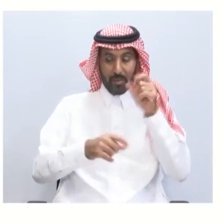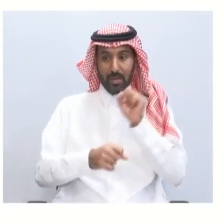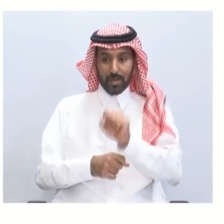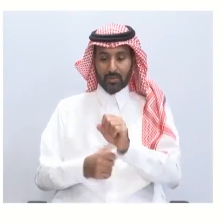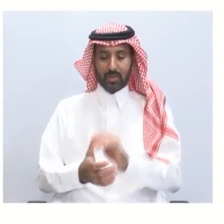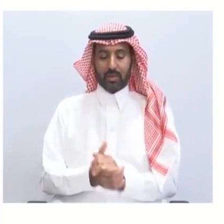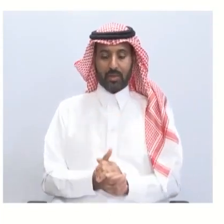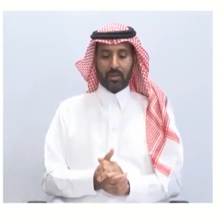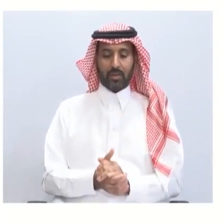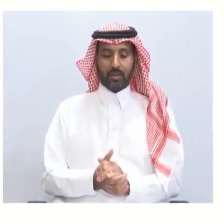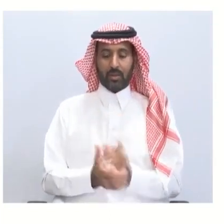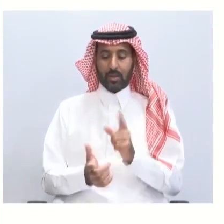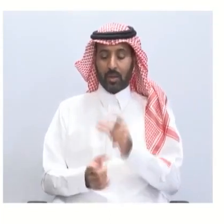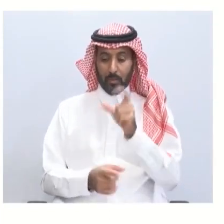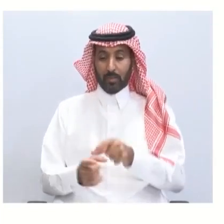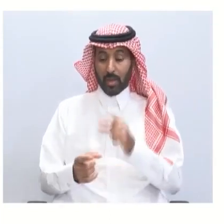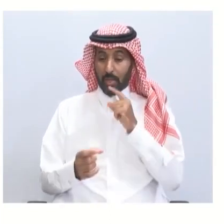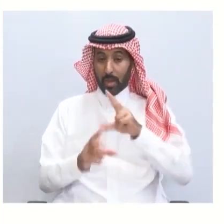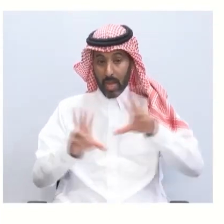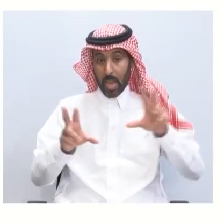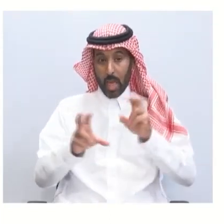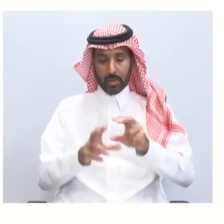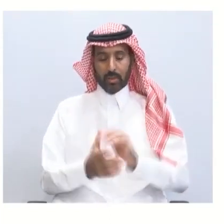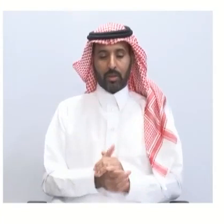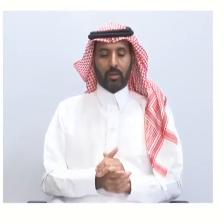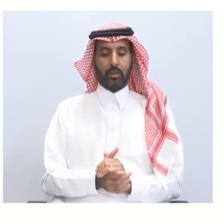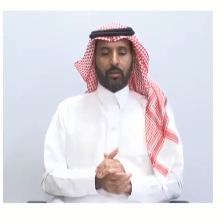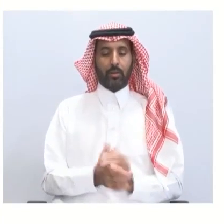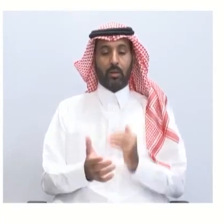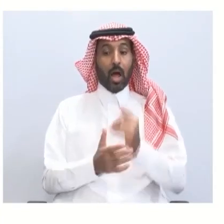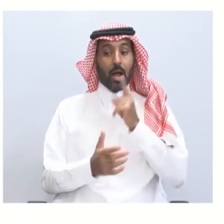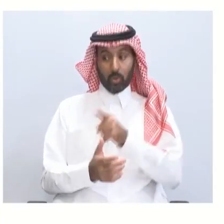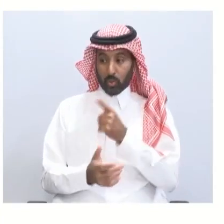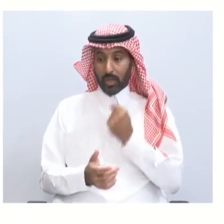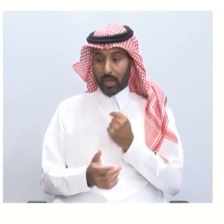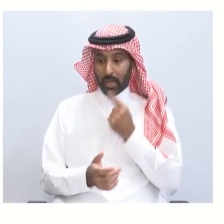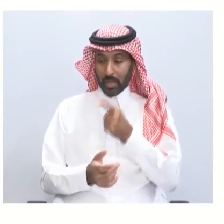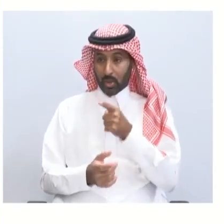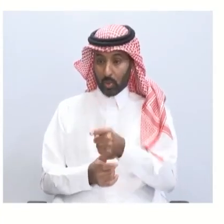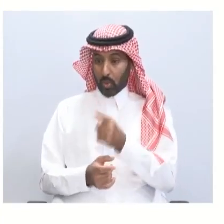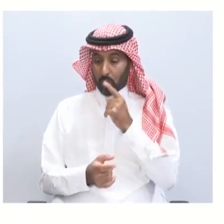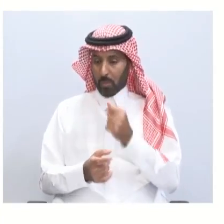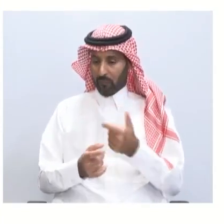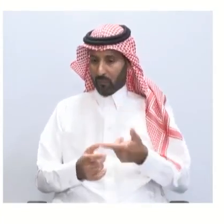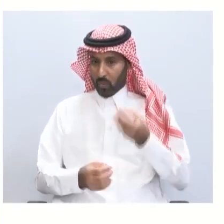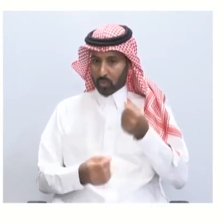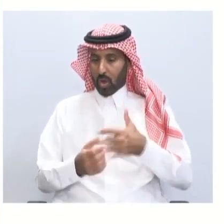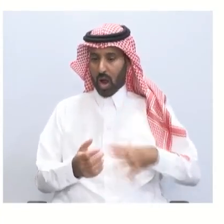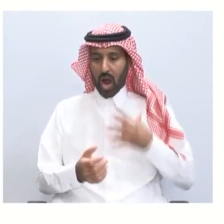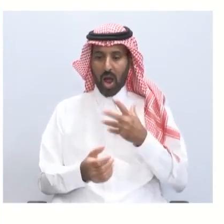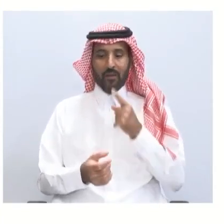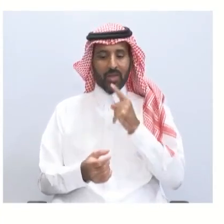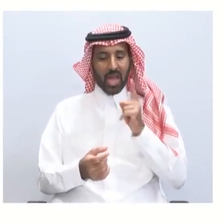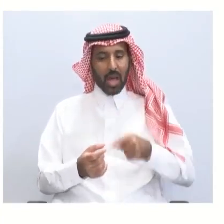بنفسك هذا من نماذج الاعلانات من نماذج هل تريد ان تكون مليونيرا في خمسه